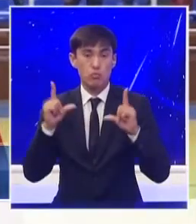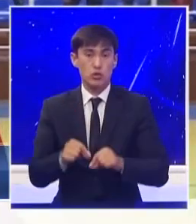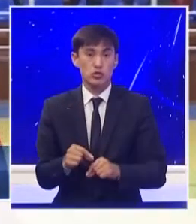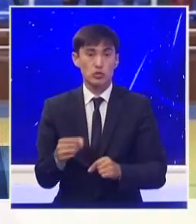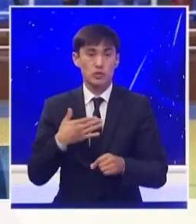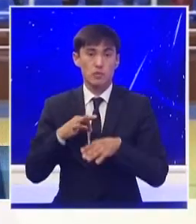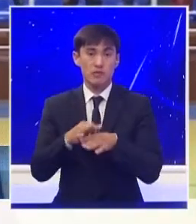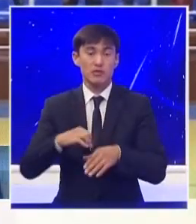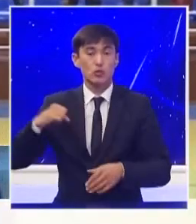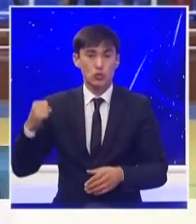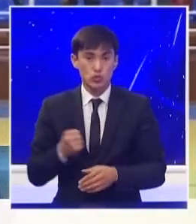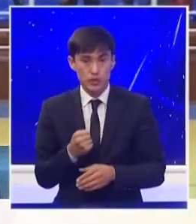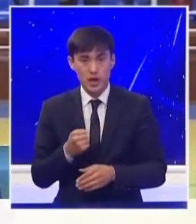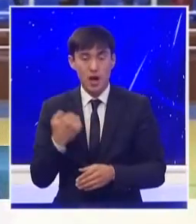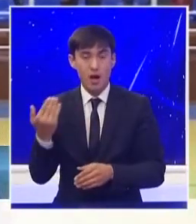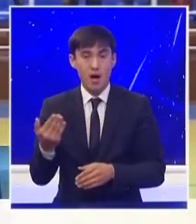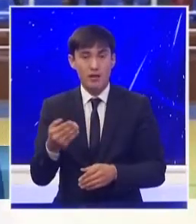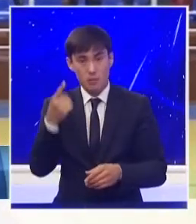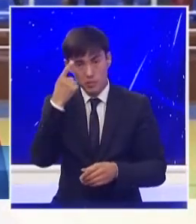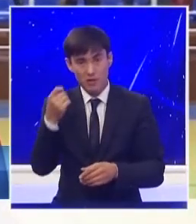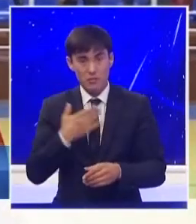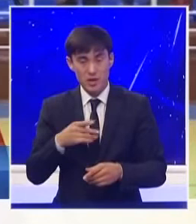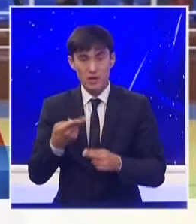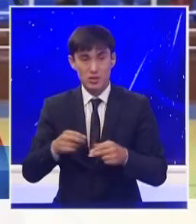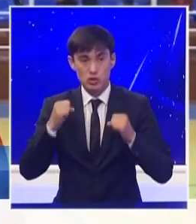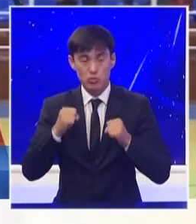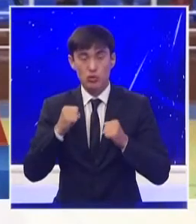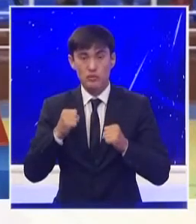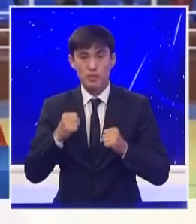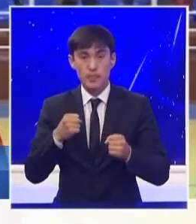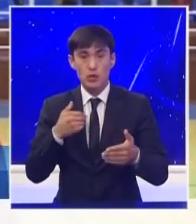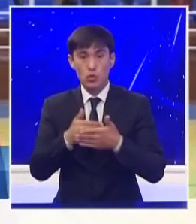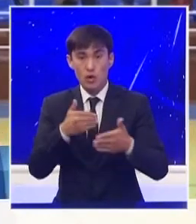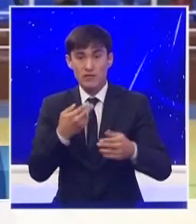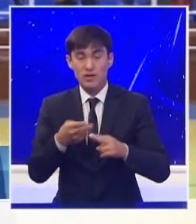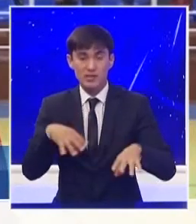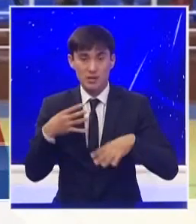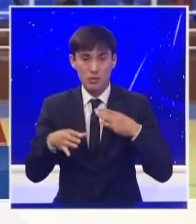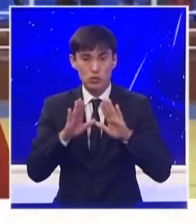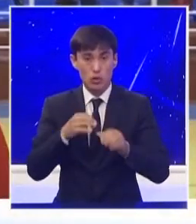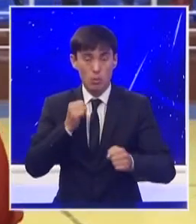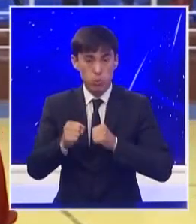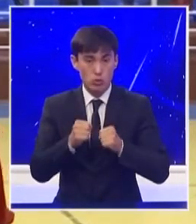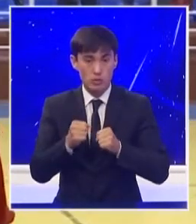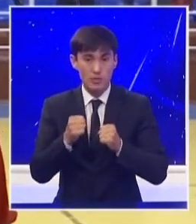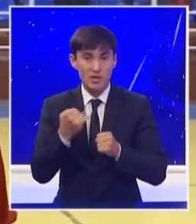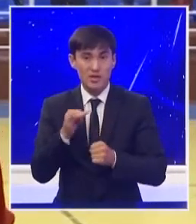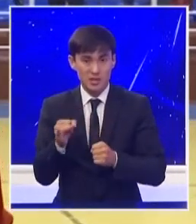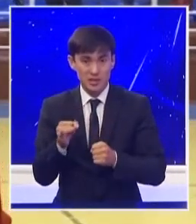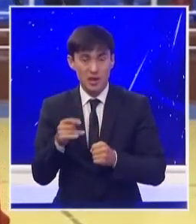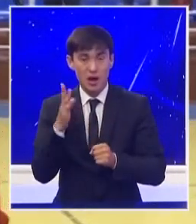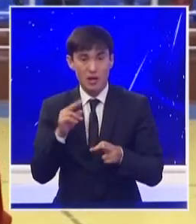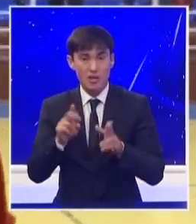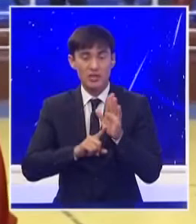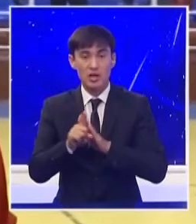меня привели свои друзья. Они посоветовали мне этот спорт, но до этого я занимался только боксом. И как